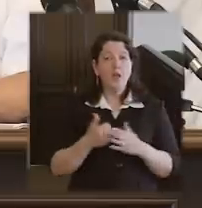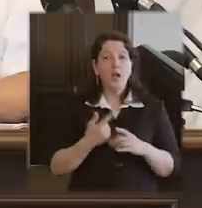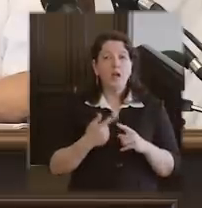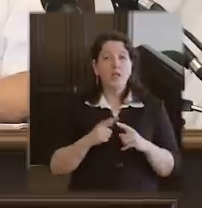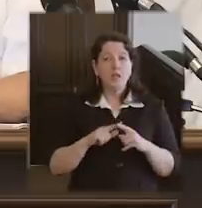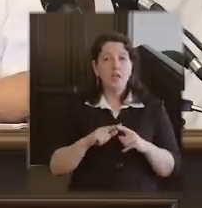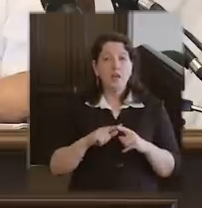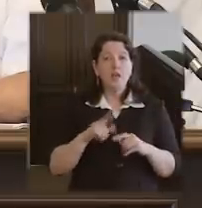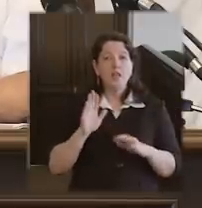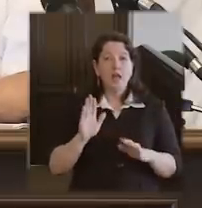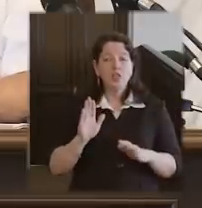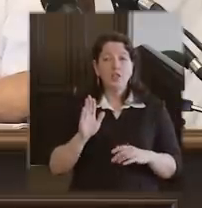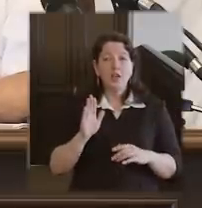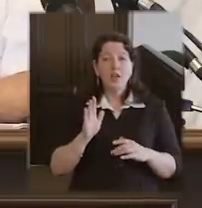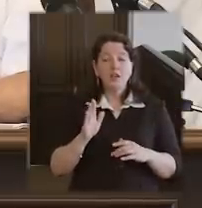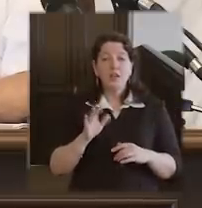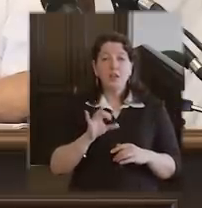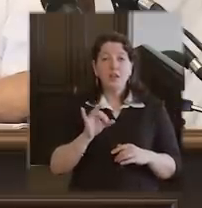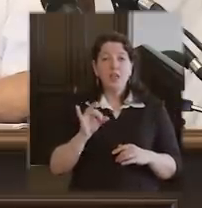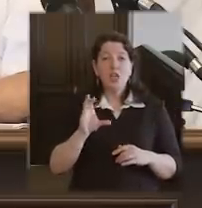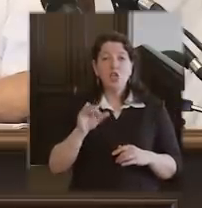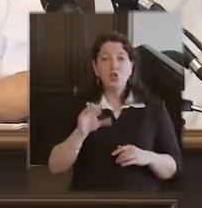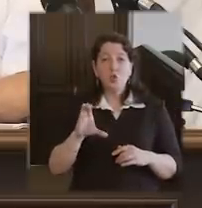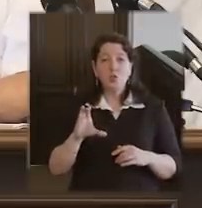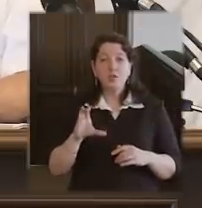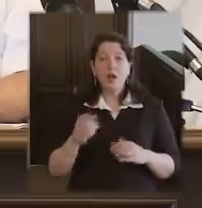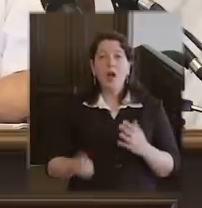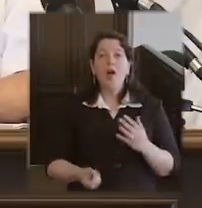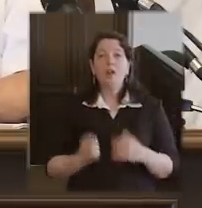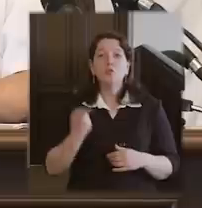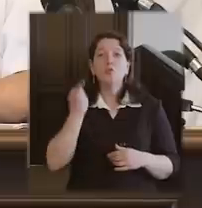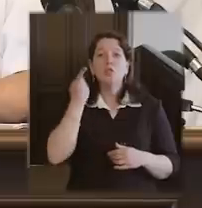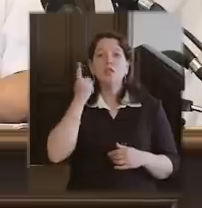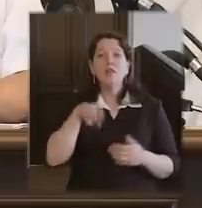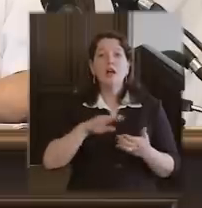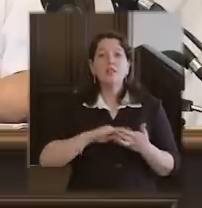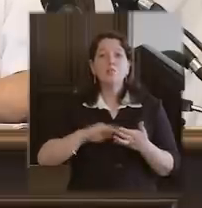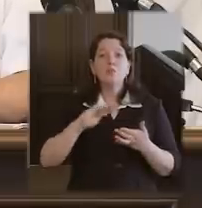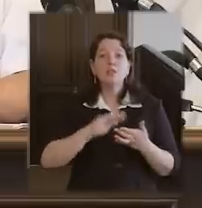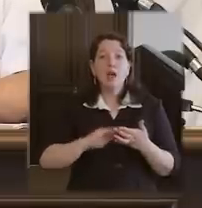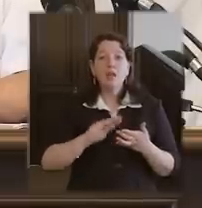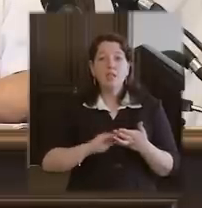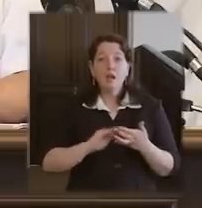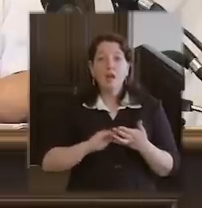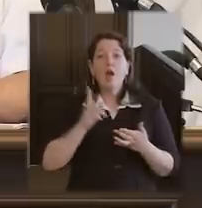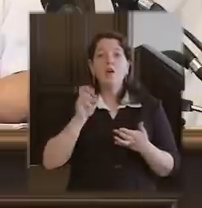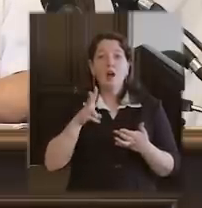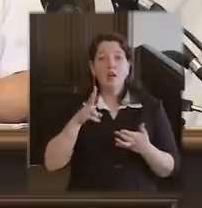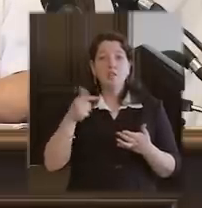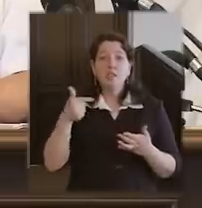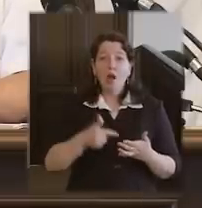Более того, о нем даже говорили, что он не книжный. Говорили так, откуда он знает Писание, если не